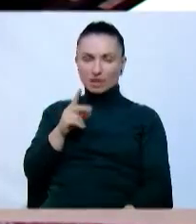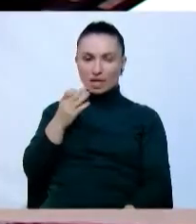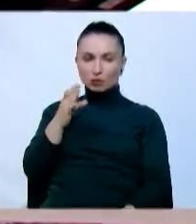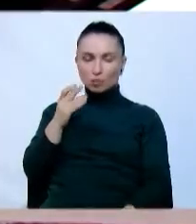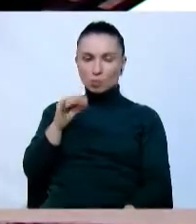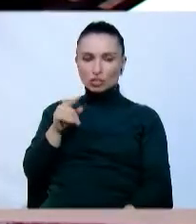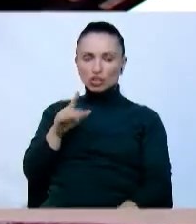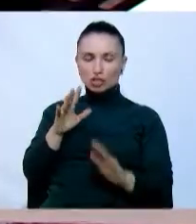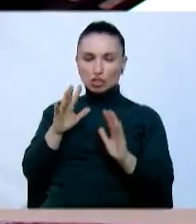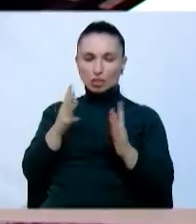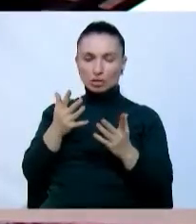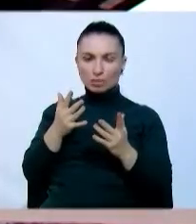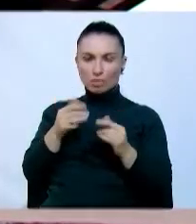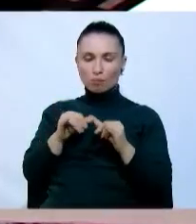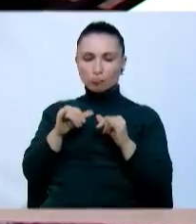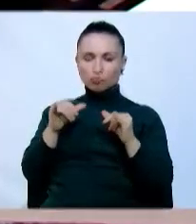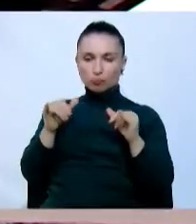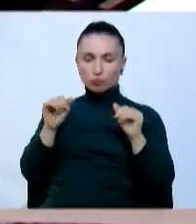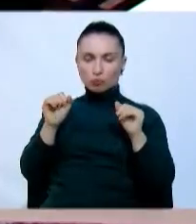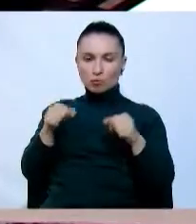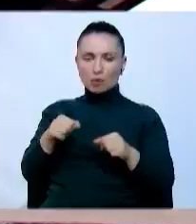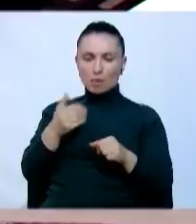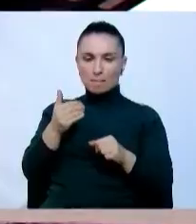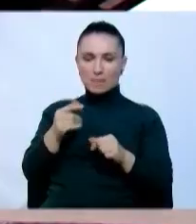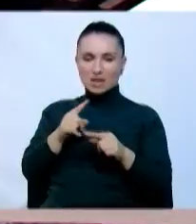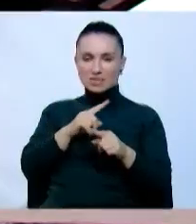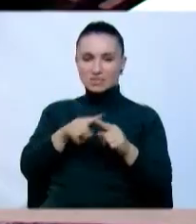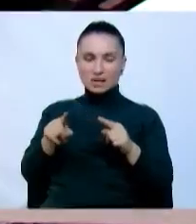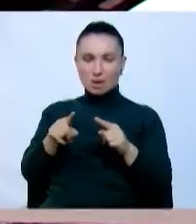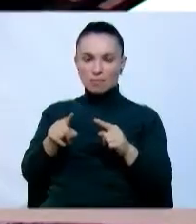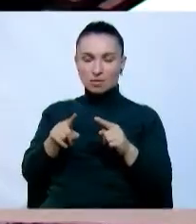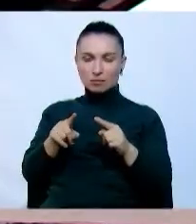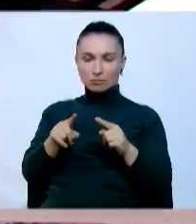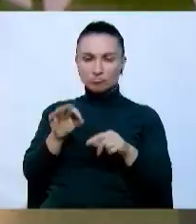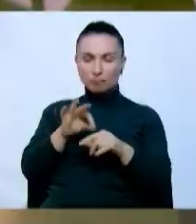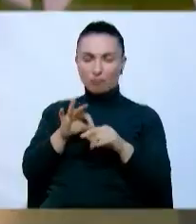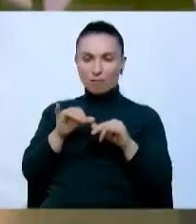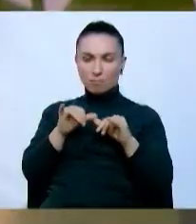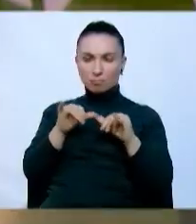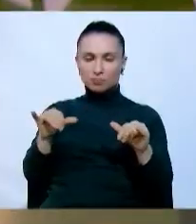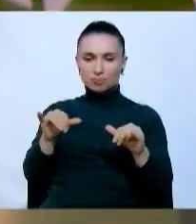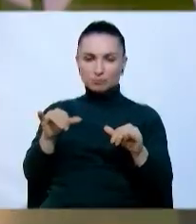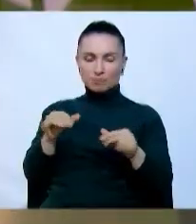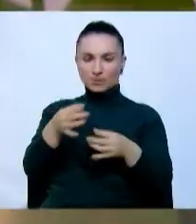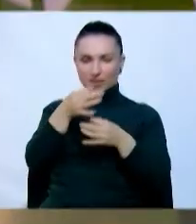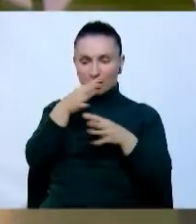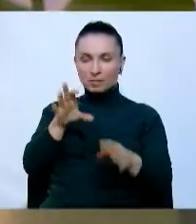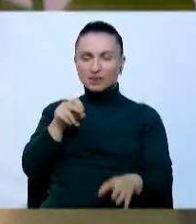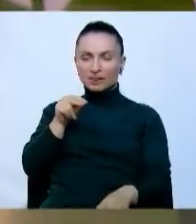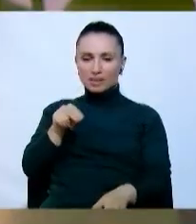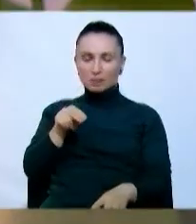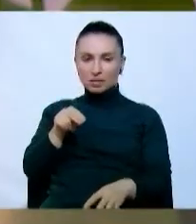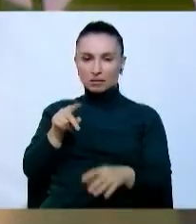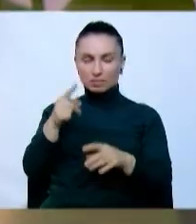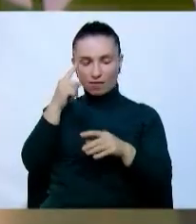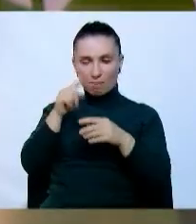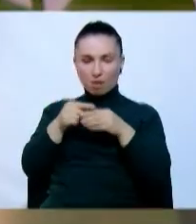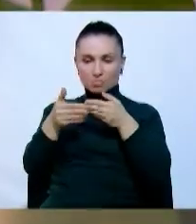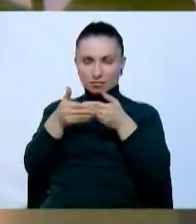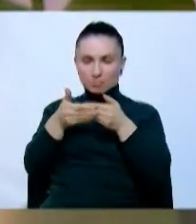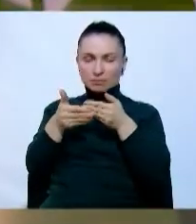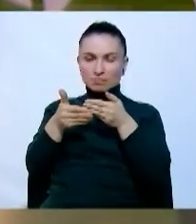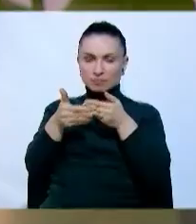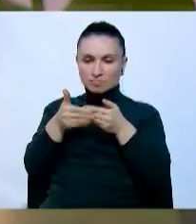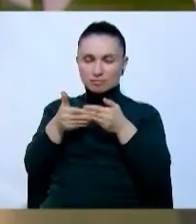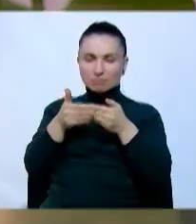კერატოკონუსის შემთხვევაში გაზარდოს მისი სწრაფი პროგრესირება. იმიტომ ნებისმიერი ტიპის ზეწოლა თვალზე ახდენს